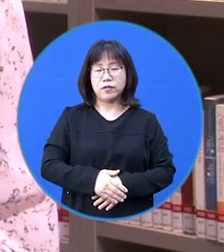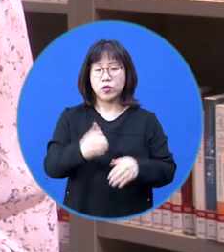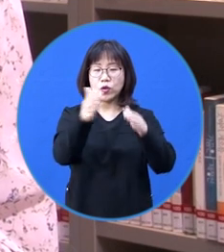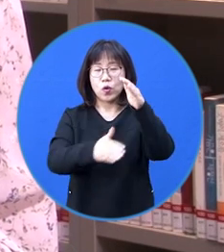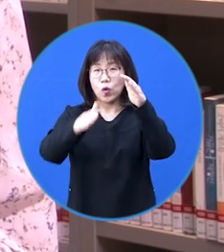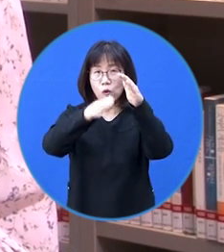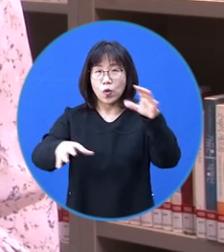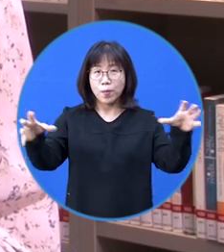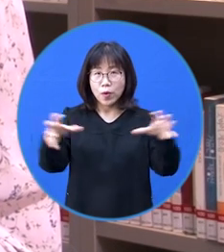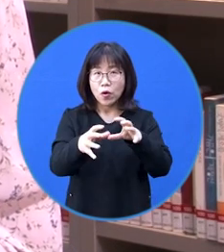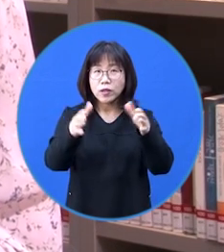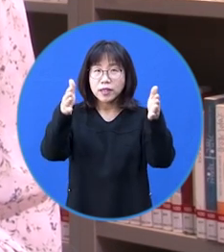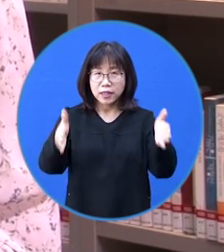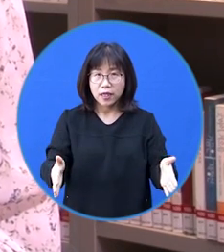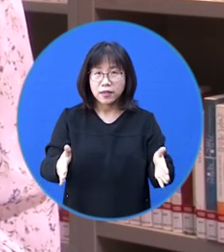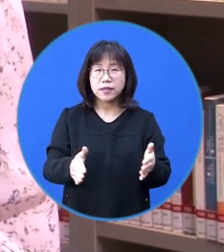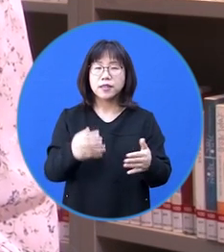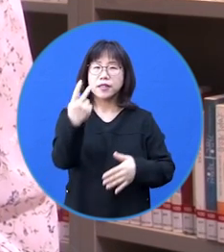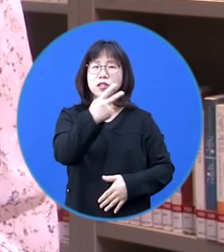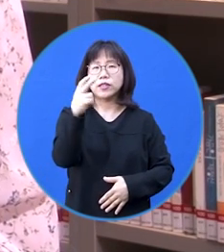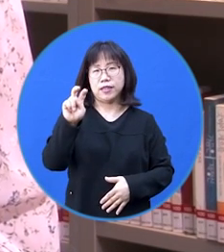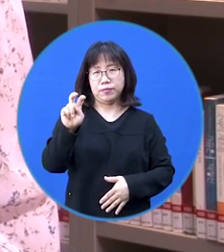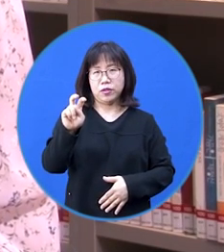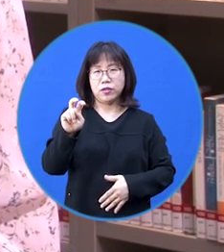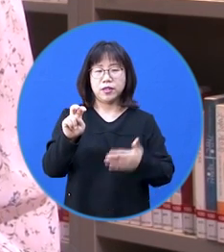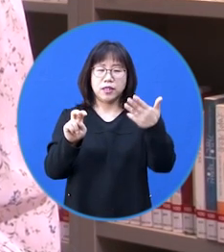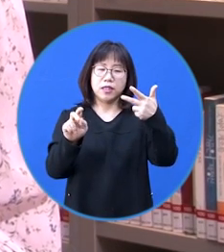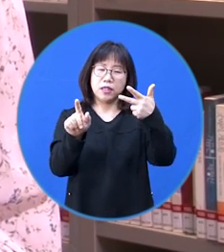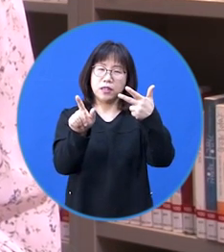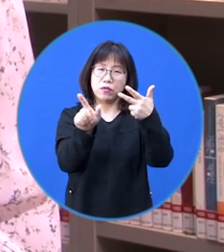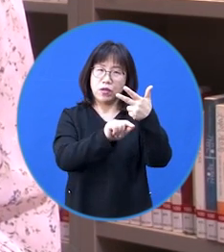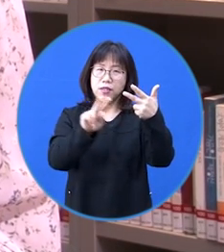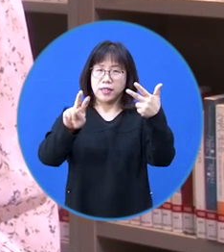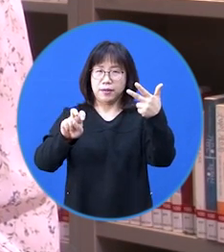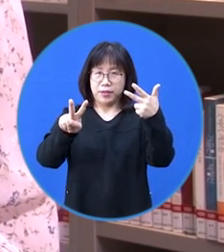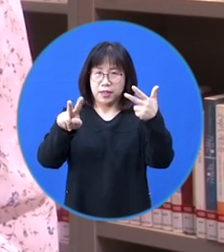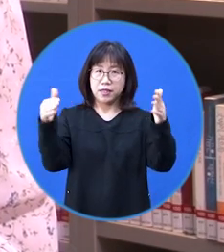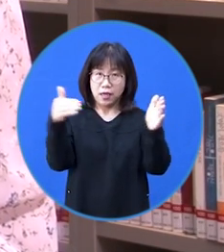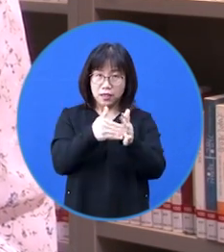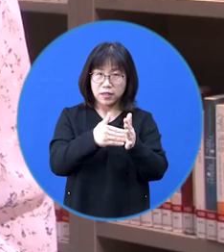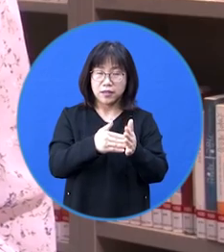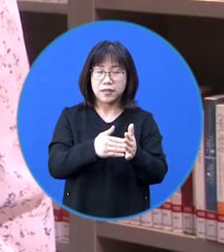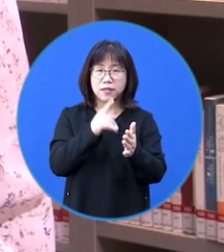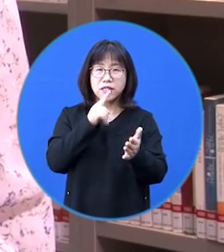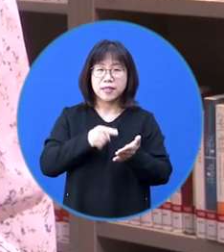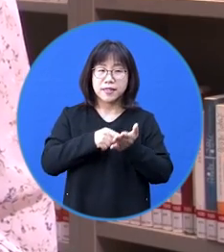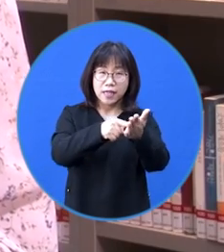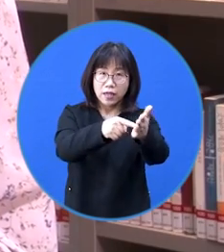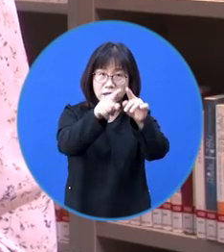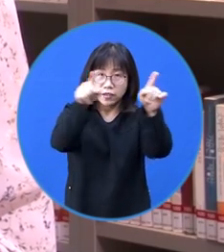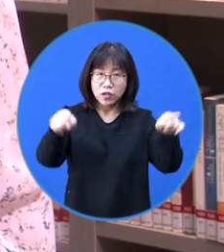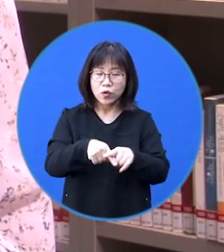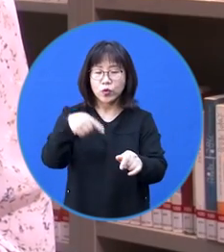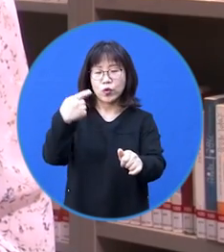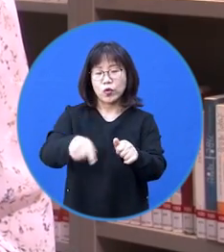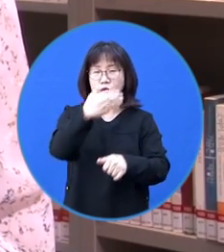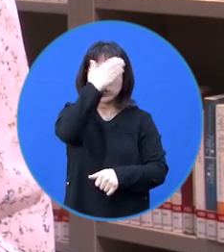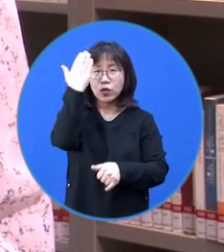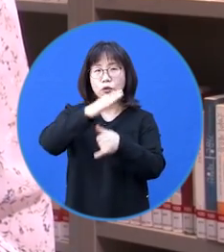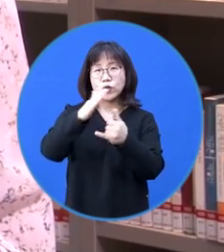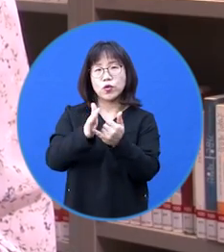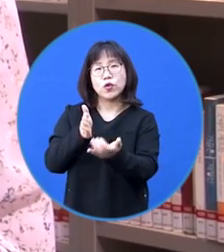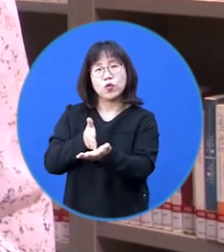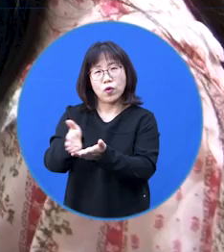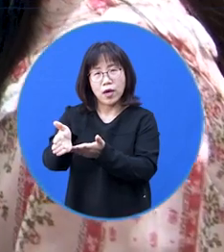5천만원 이며 공모 기간은 2020년 7월 22일까지 입니다 작성한 제안